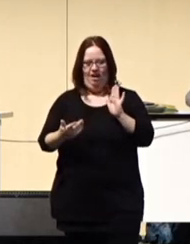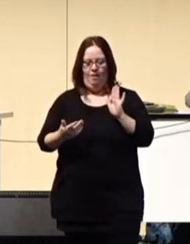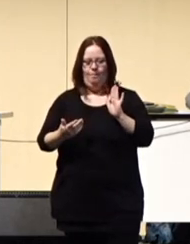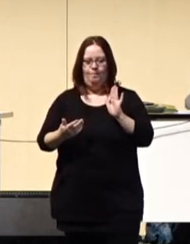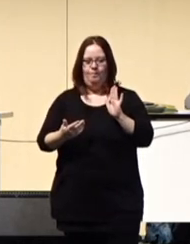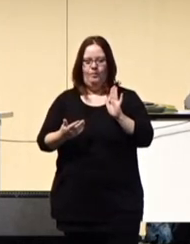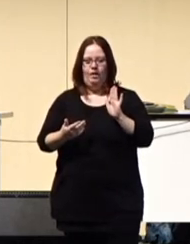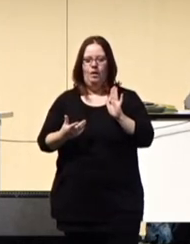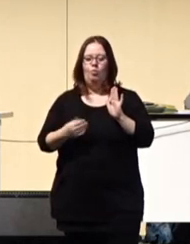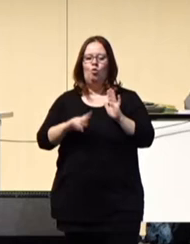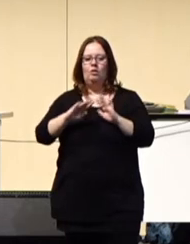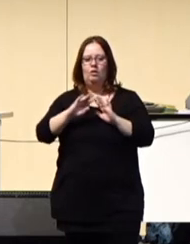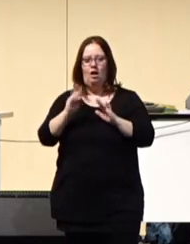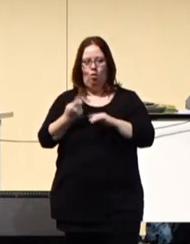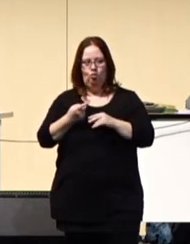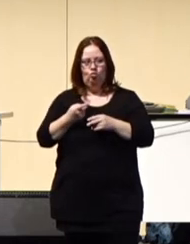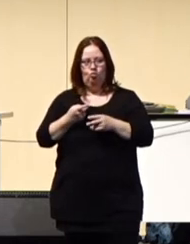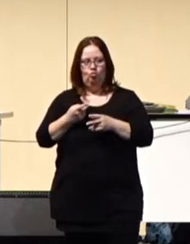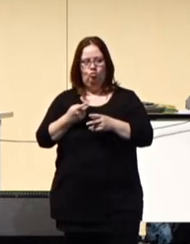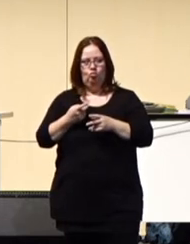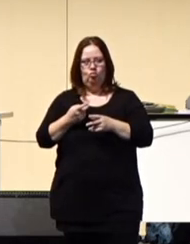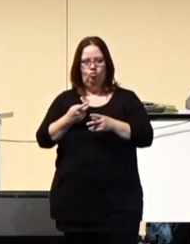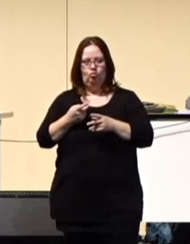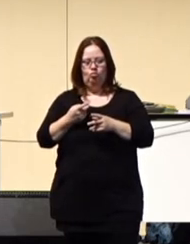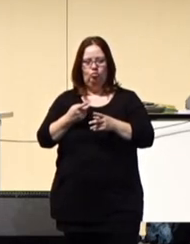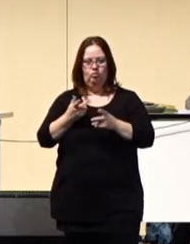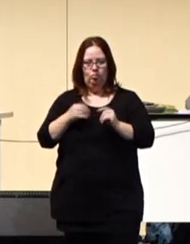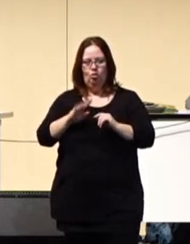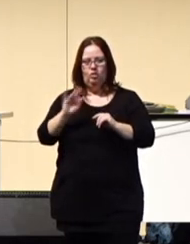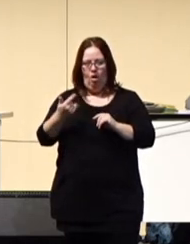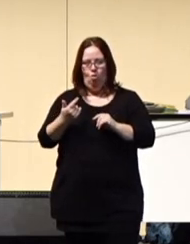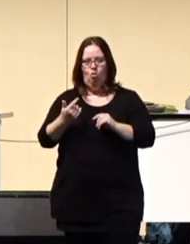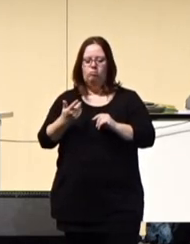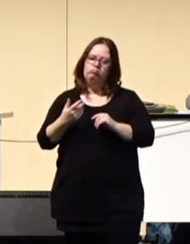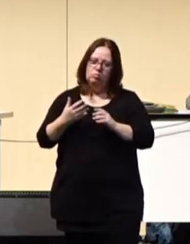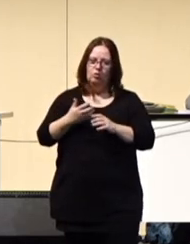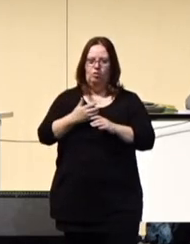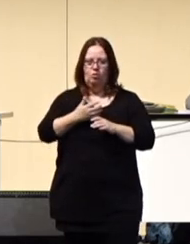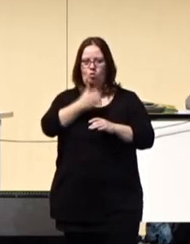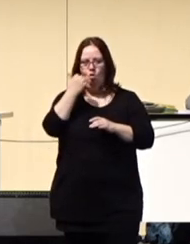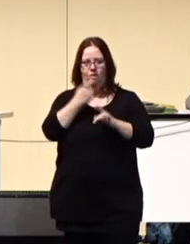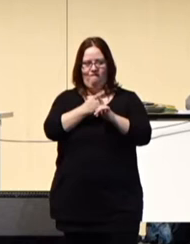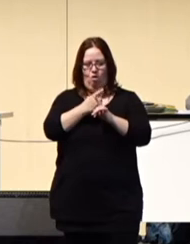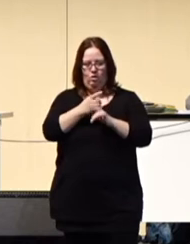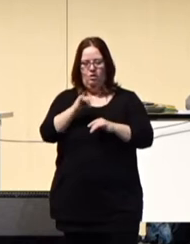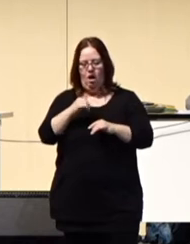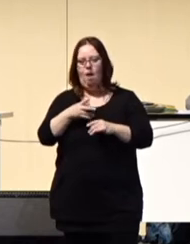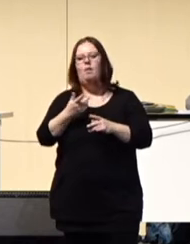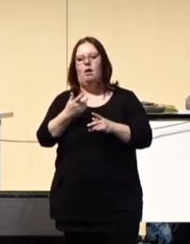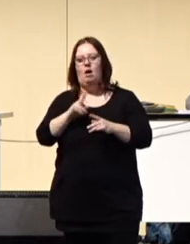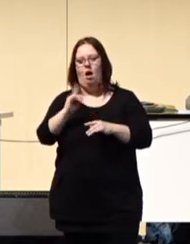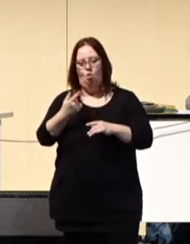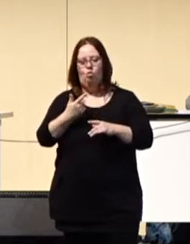ist grundsätzlich auch in einem überwiegenden Rahmen eingehalten worden. Trotzdem war es notwendig und ist